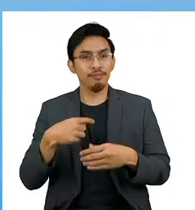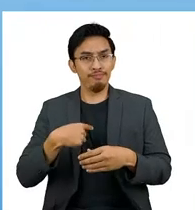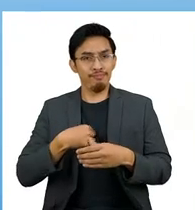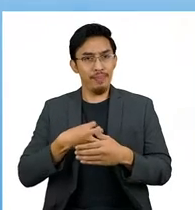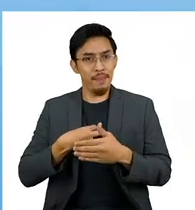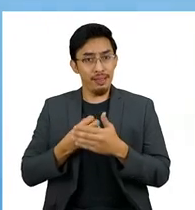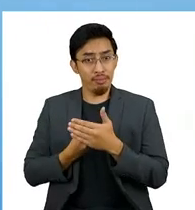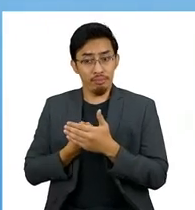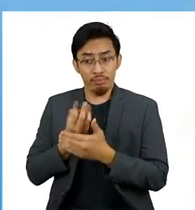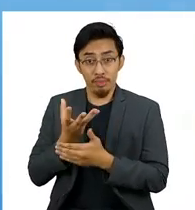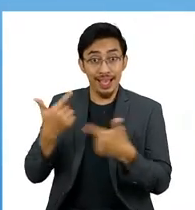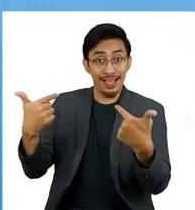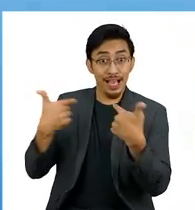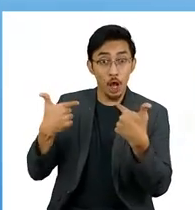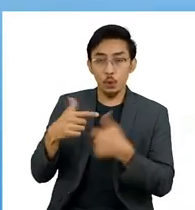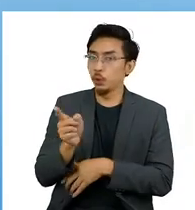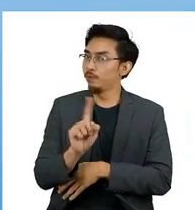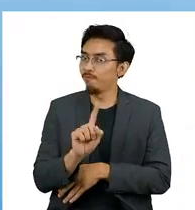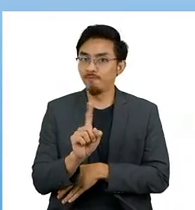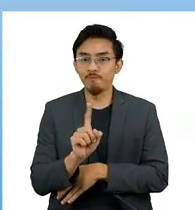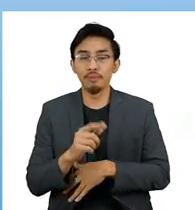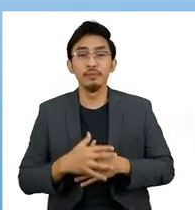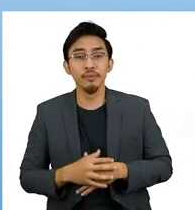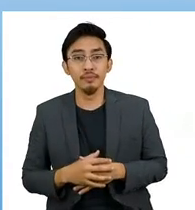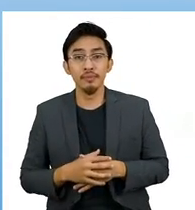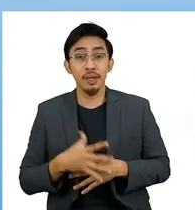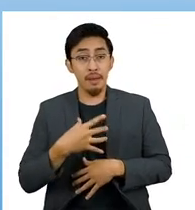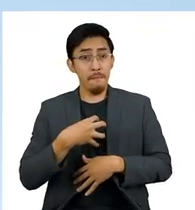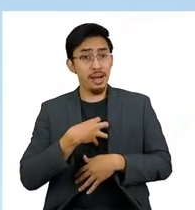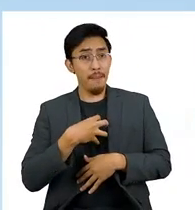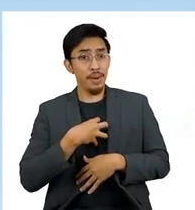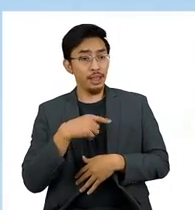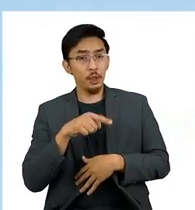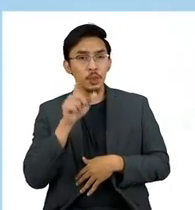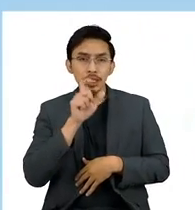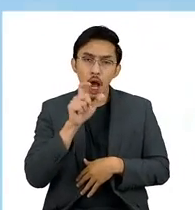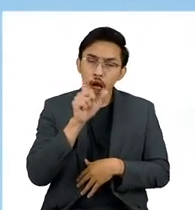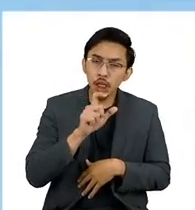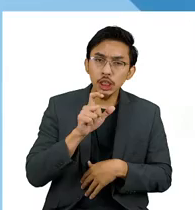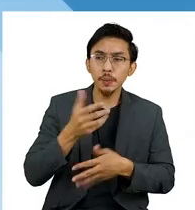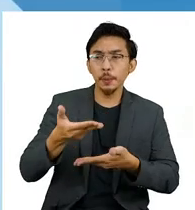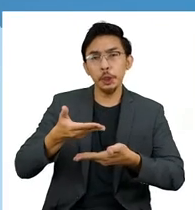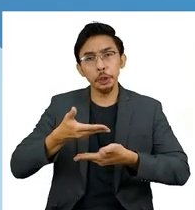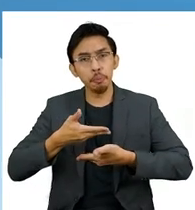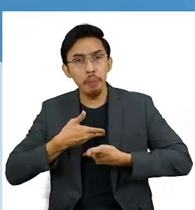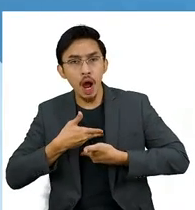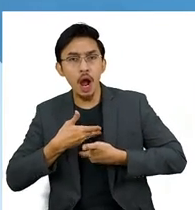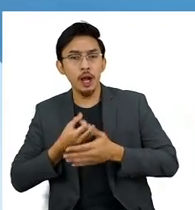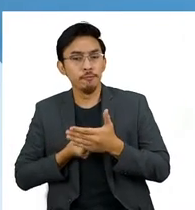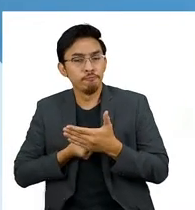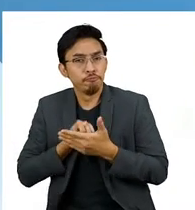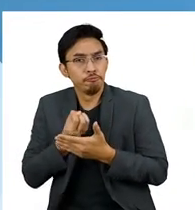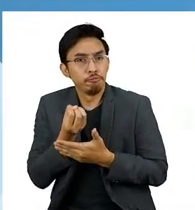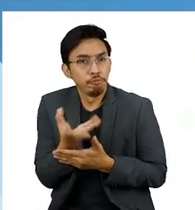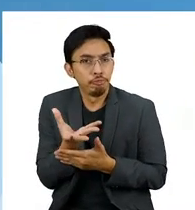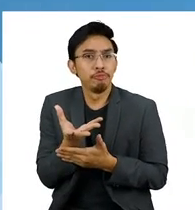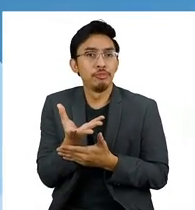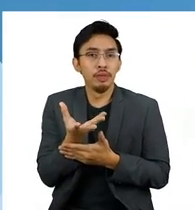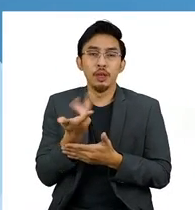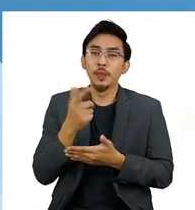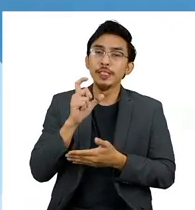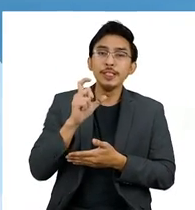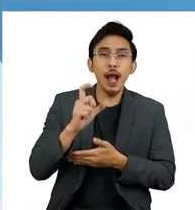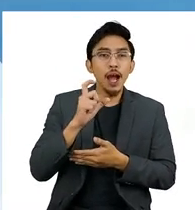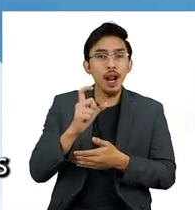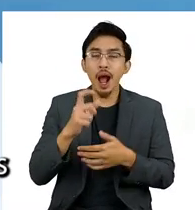ini termasuk kebebasan menganut pendapat tanpa mendapat gangguan dan untuk mencari, menerima, dan menyampaikan